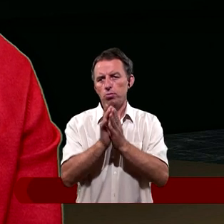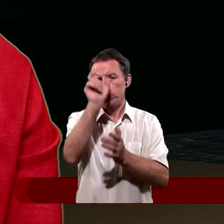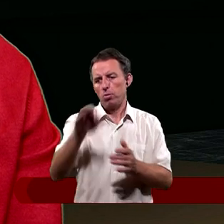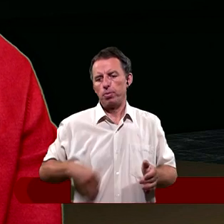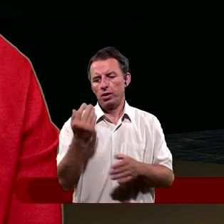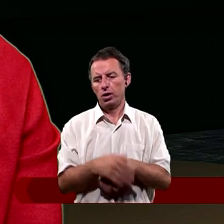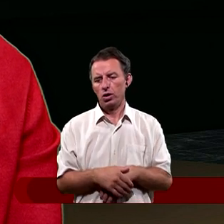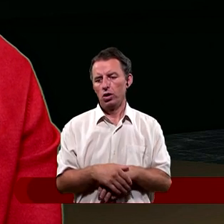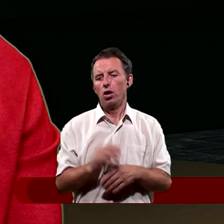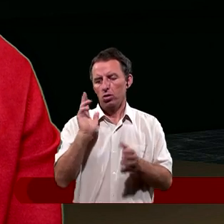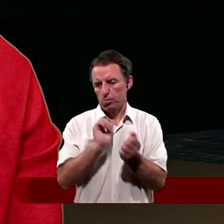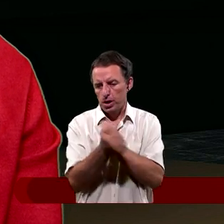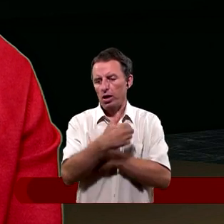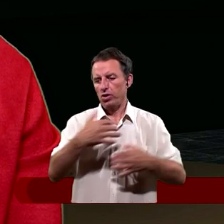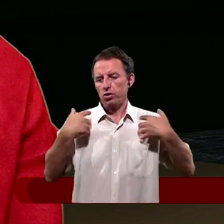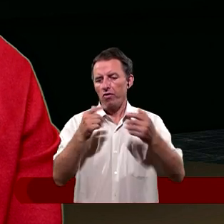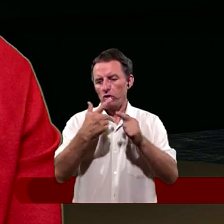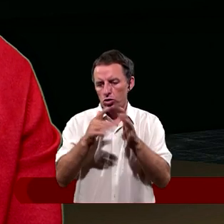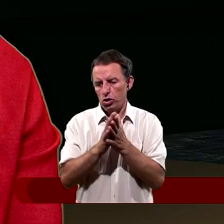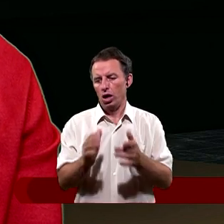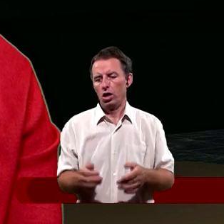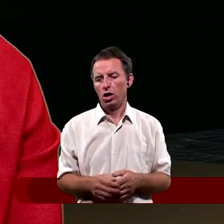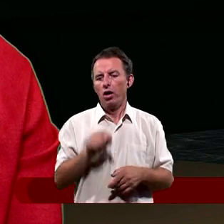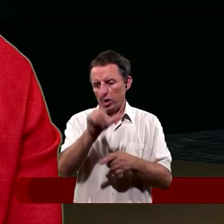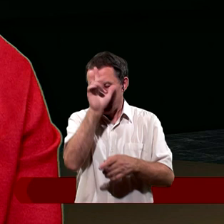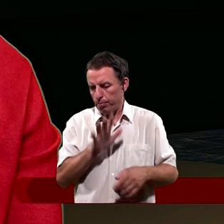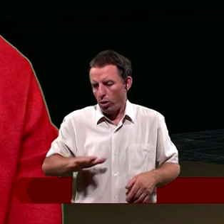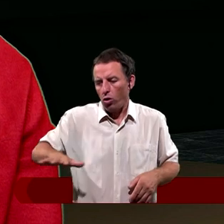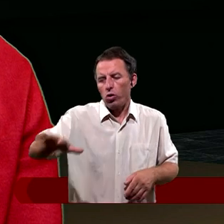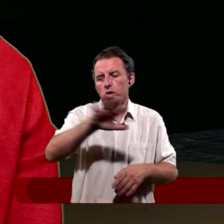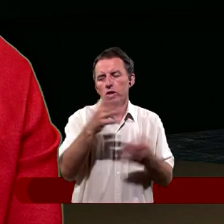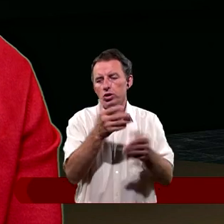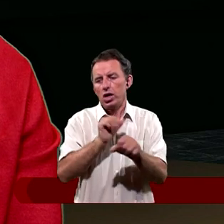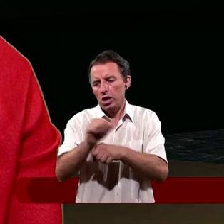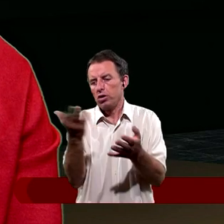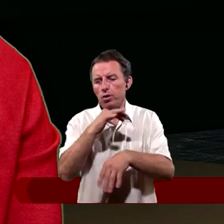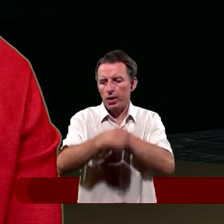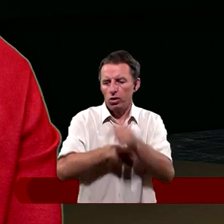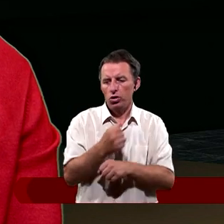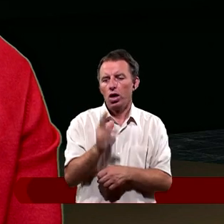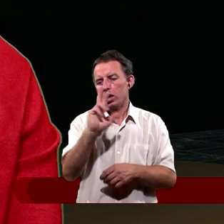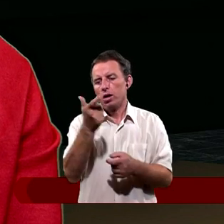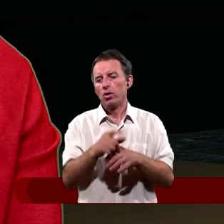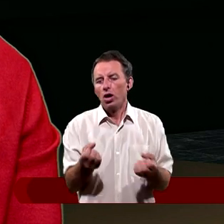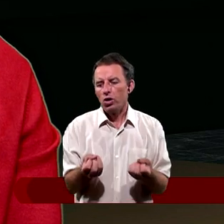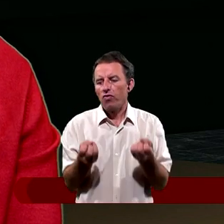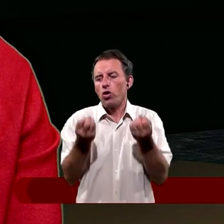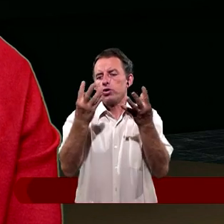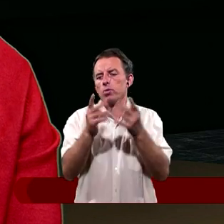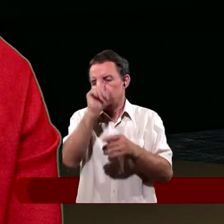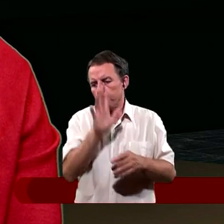Prosimy, Panie, działaj w naszym życiu, w Kościele, w tych społecznościach, gdzie jesteśmy, w naszych rodzinach, tam, gdzie